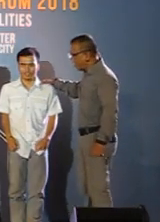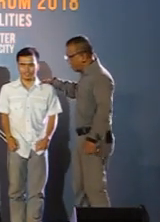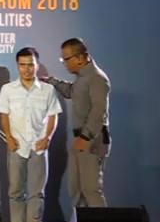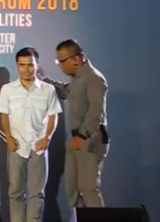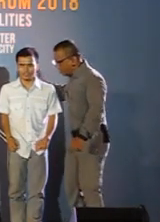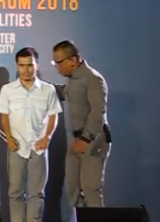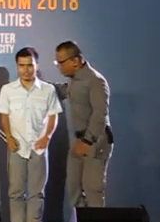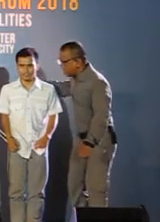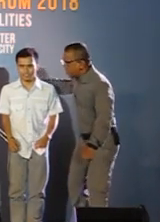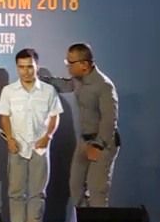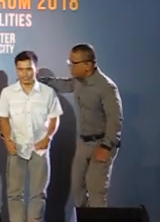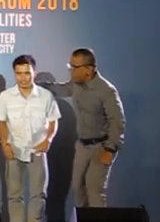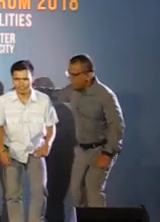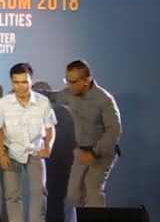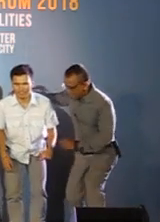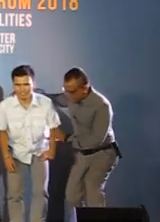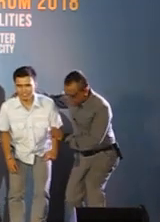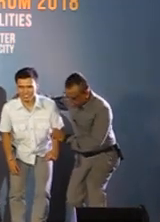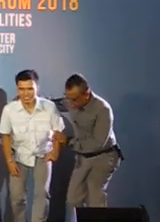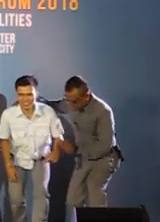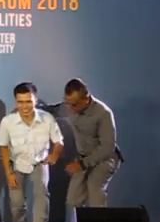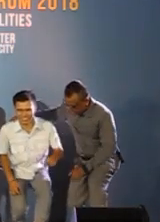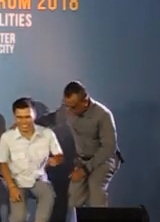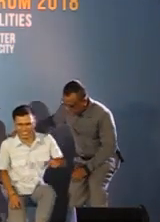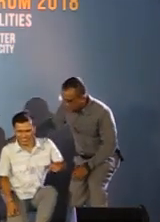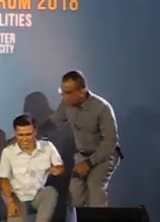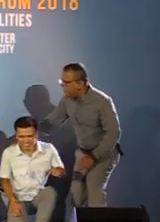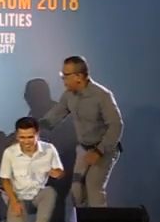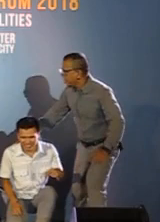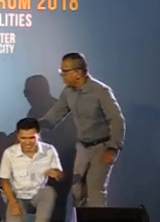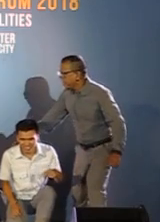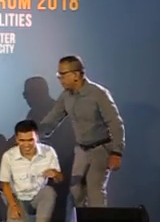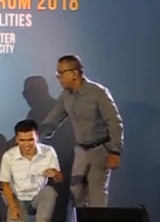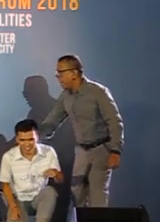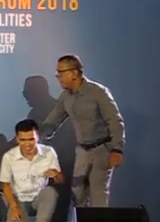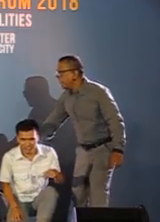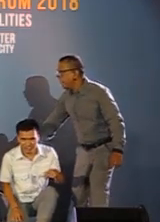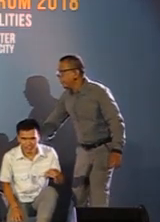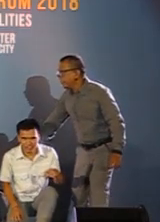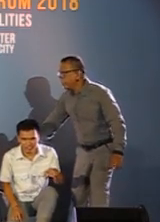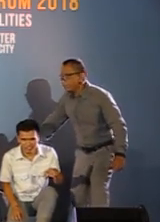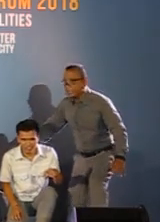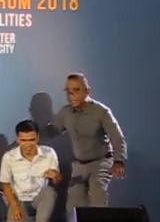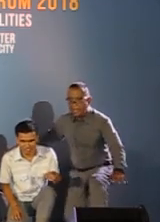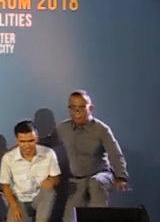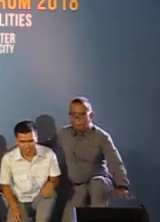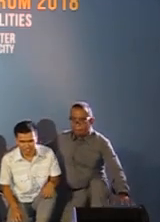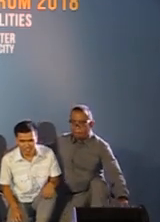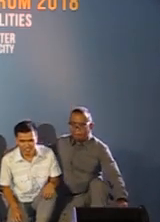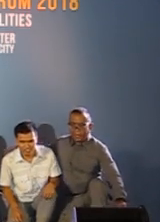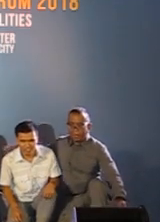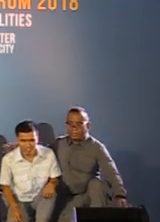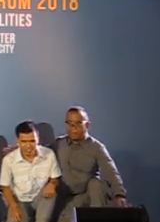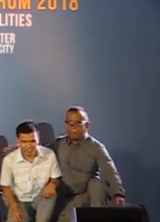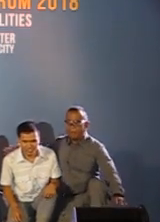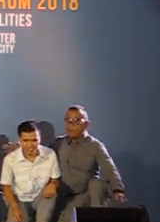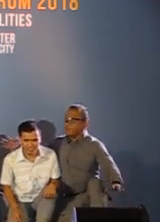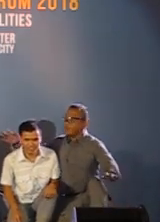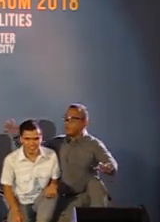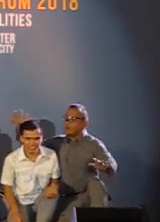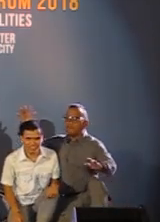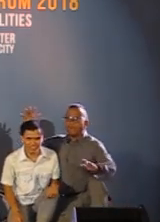lindol, lubot isa, lubot isa lang siya, lubot isa. Yan, tama? Tama? Very good. Lubot isa,